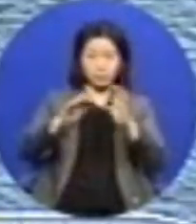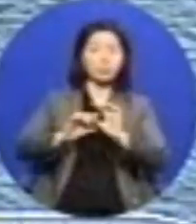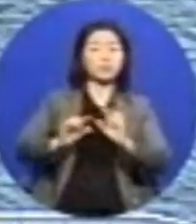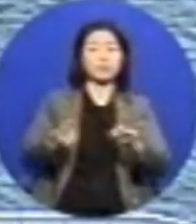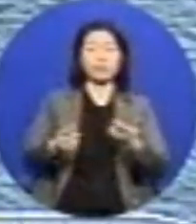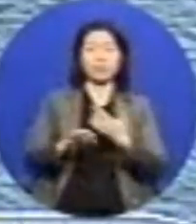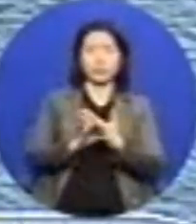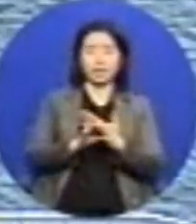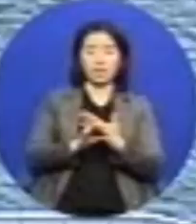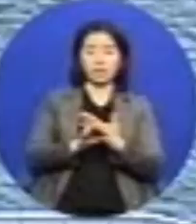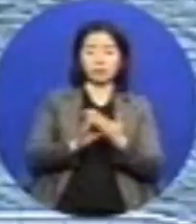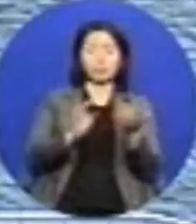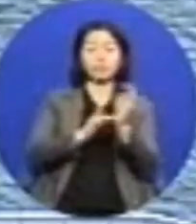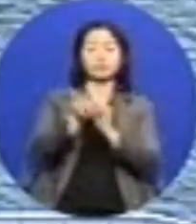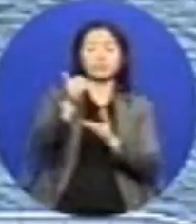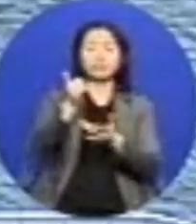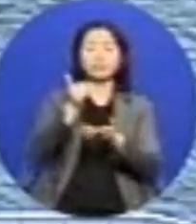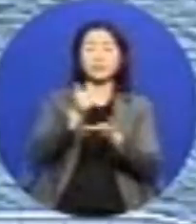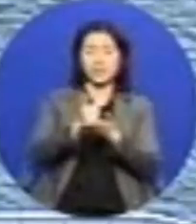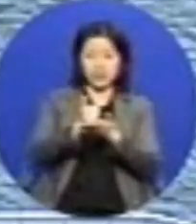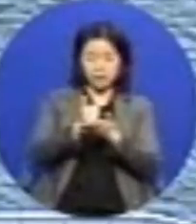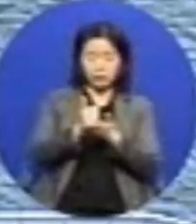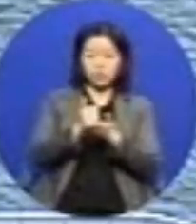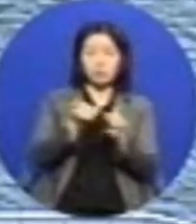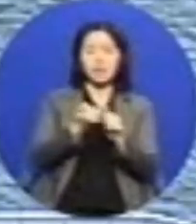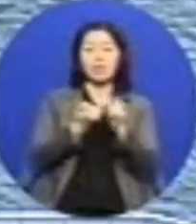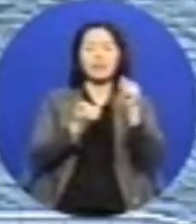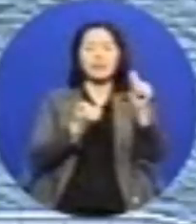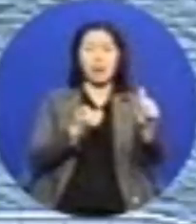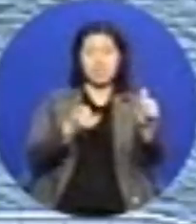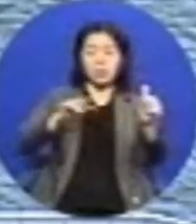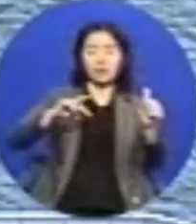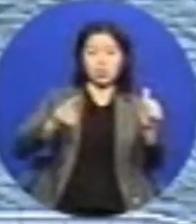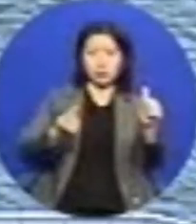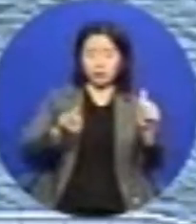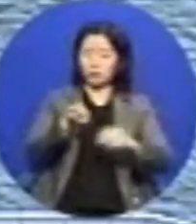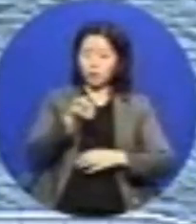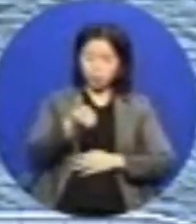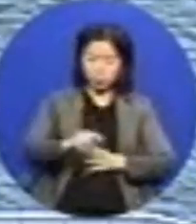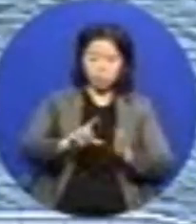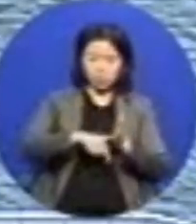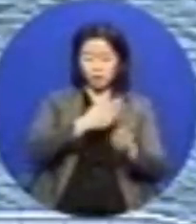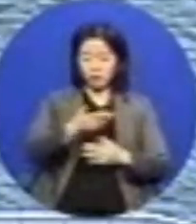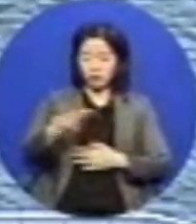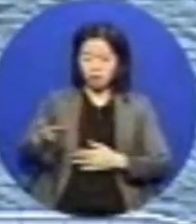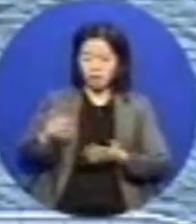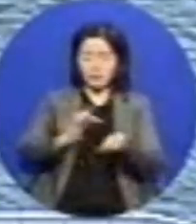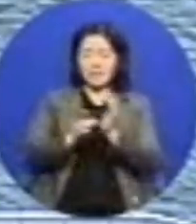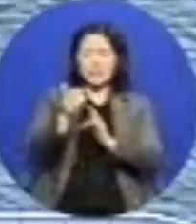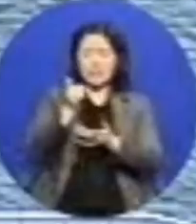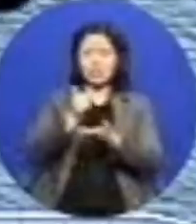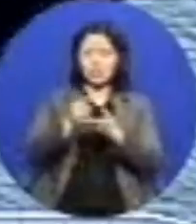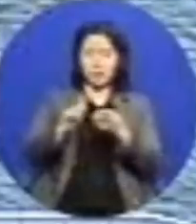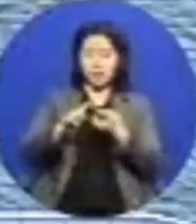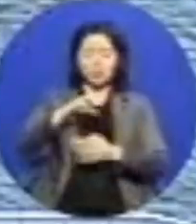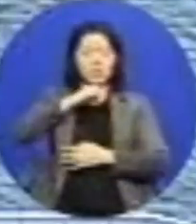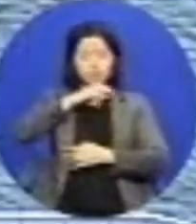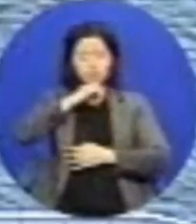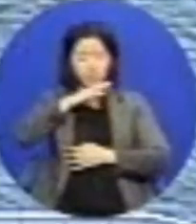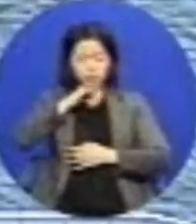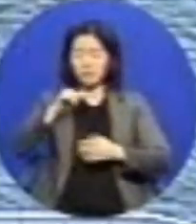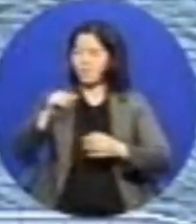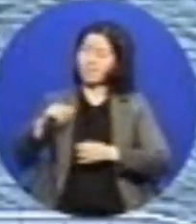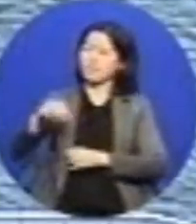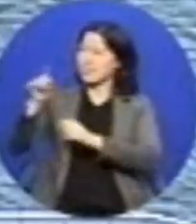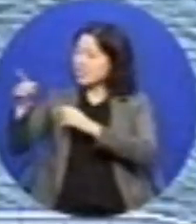요 예수님 남편이라도 또 조금 지나면 예수님에 대해서 불평 뿐만 바 하고 돌아